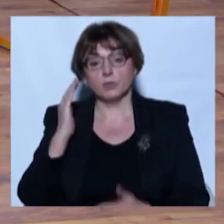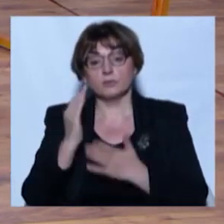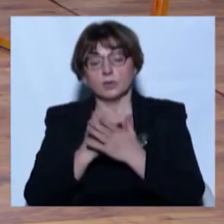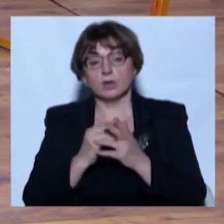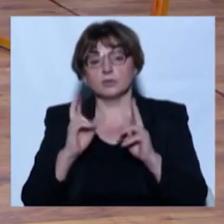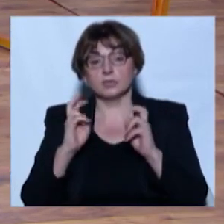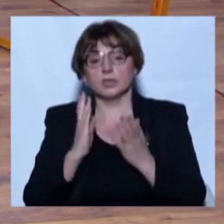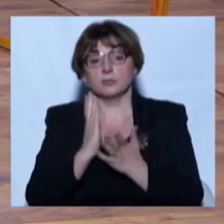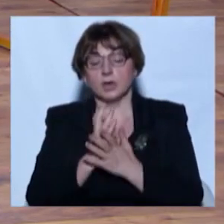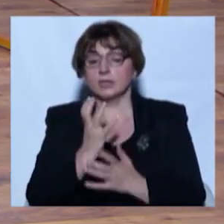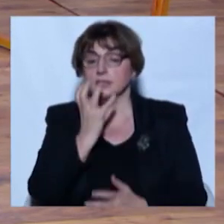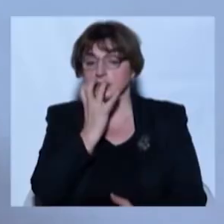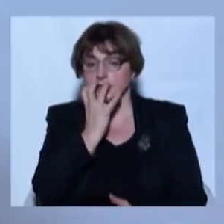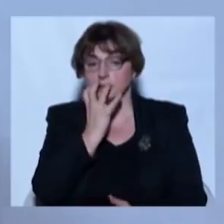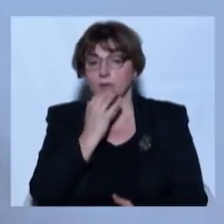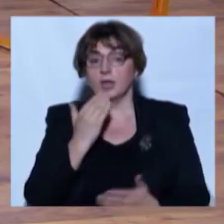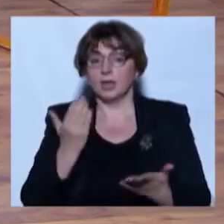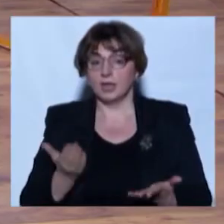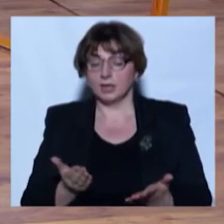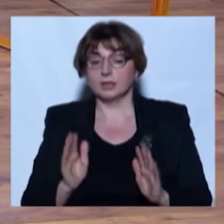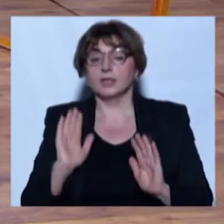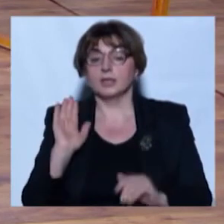კი იქნება სითბო. Ახლა კი